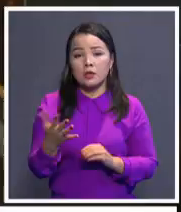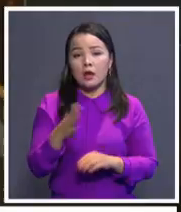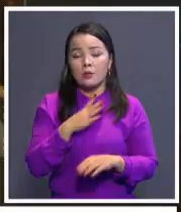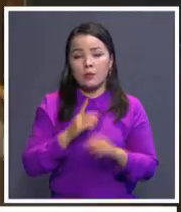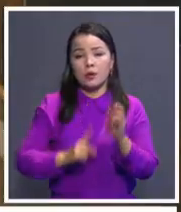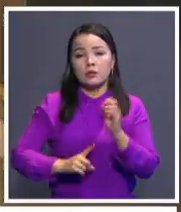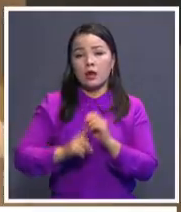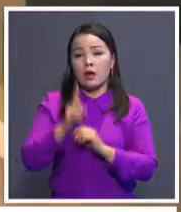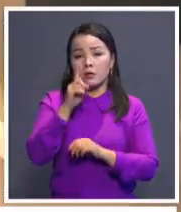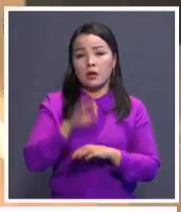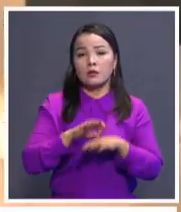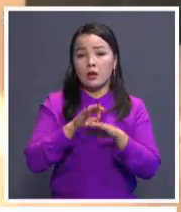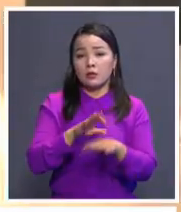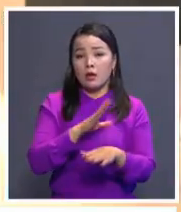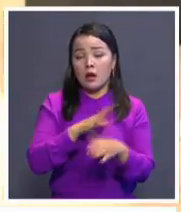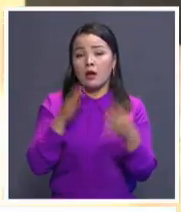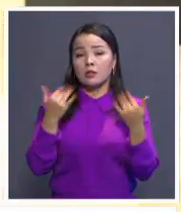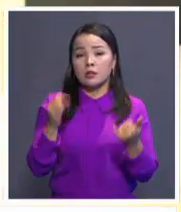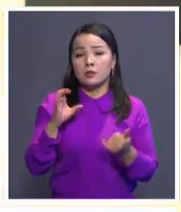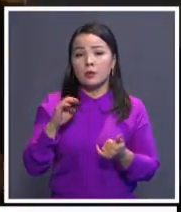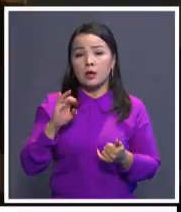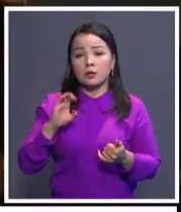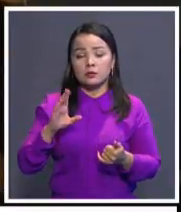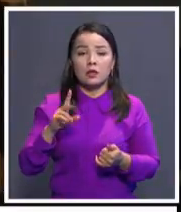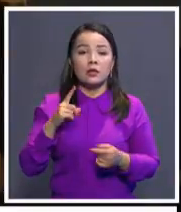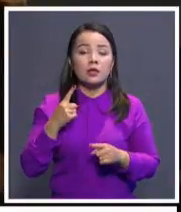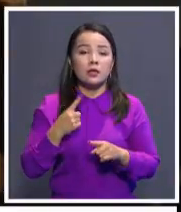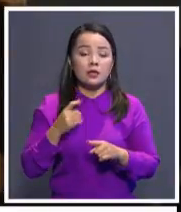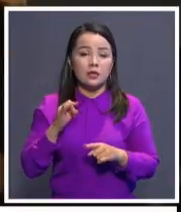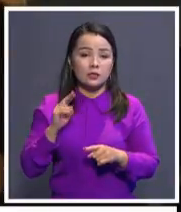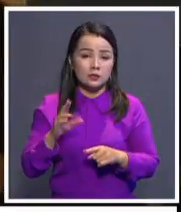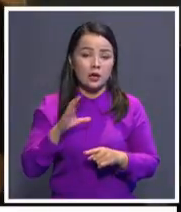20:00:45 көкке самғады. SpaceX компаниясының бұл